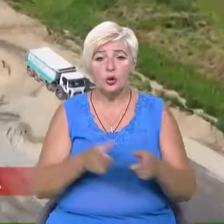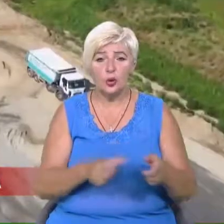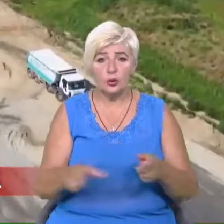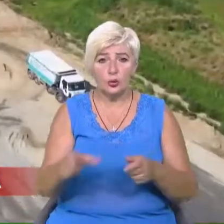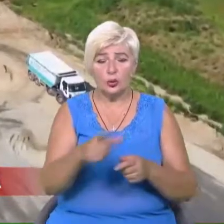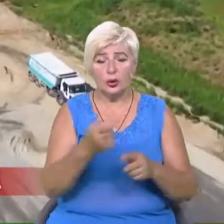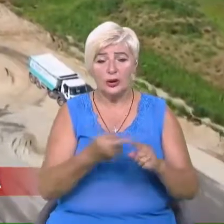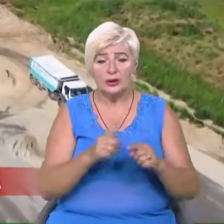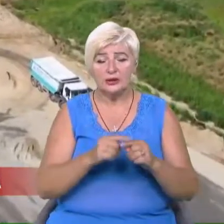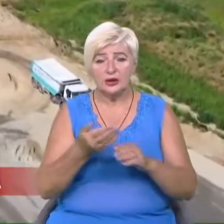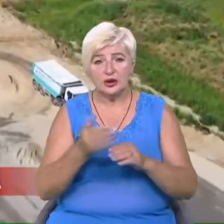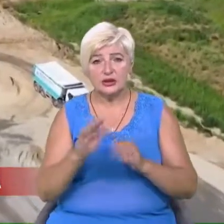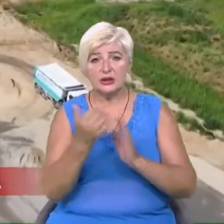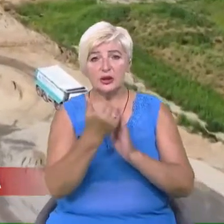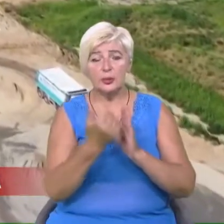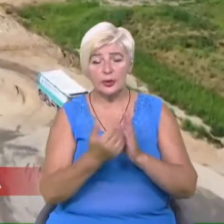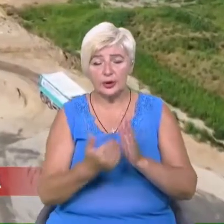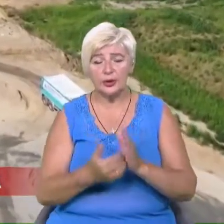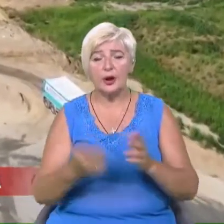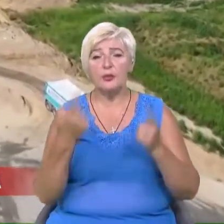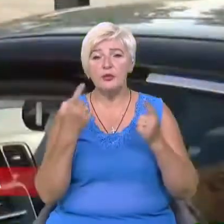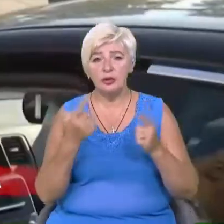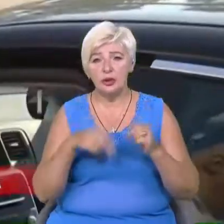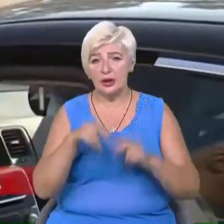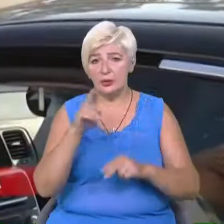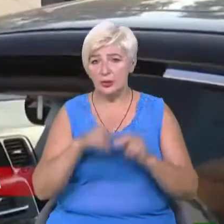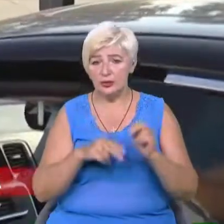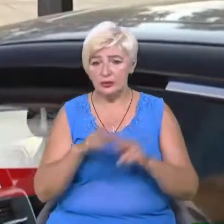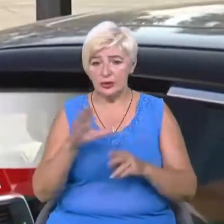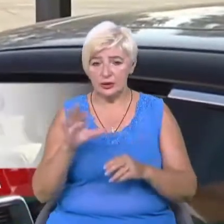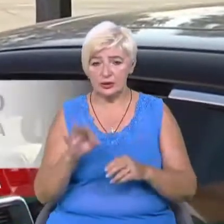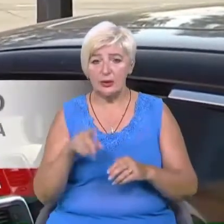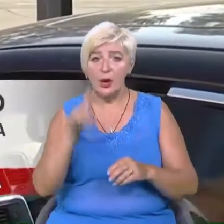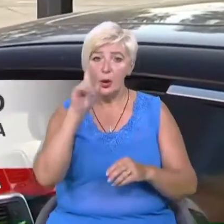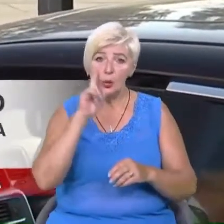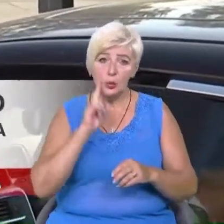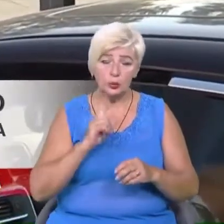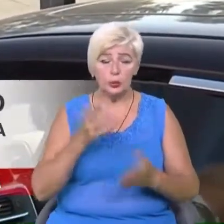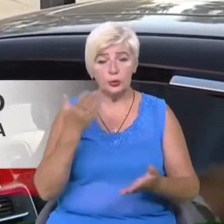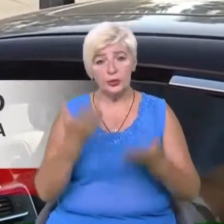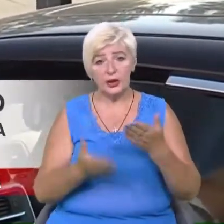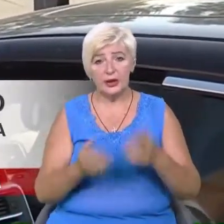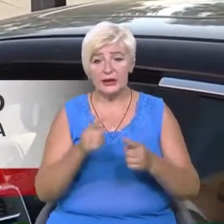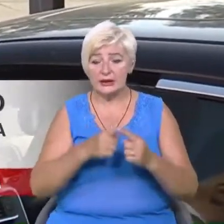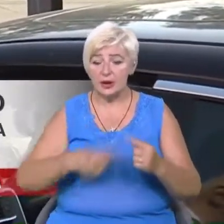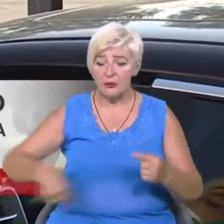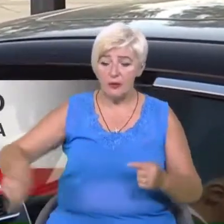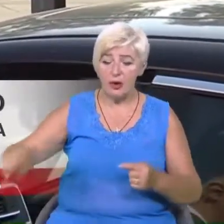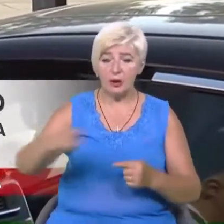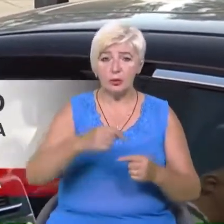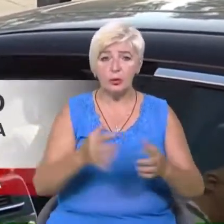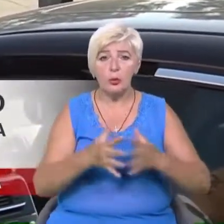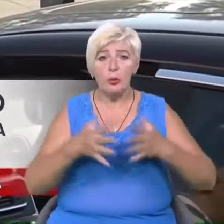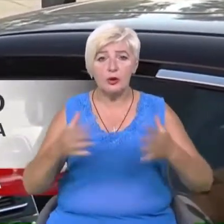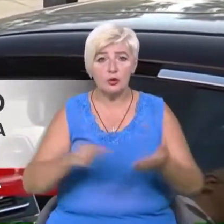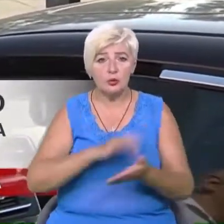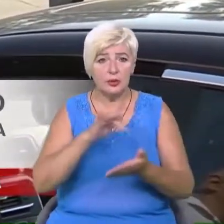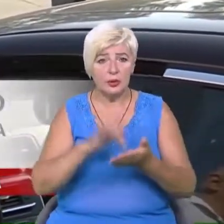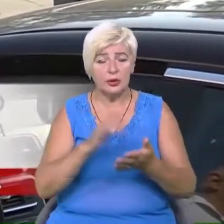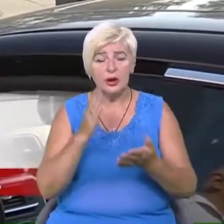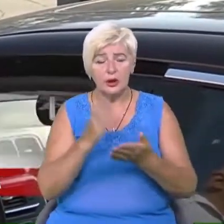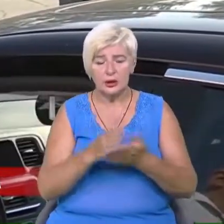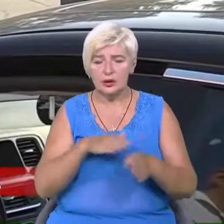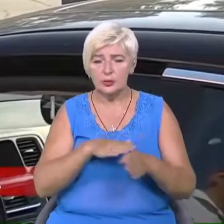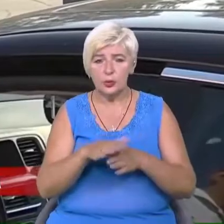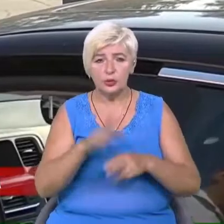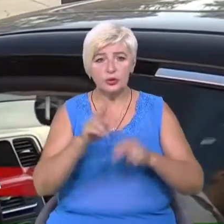президента України «Велике будівництво». Удобно, если вокруг большого города есть полностью построенная объездная дорога.